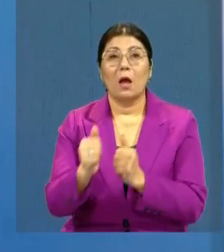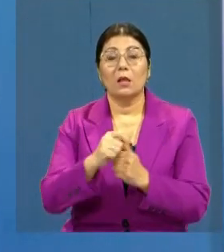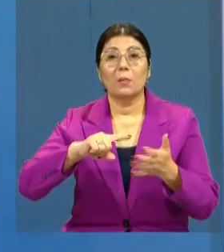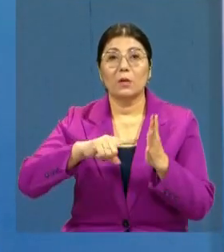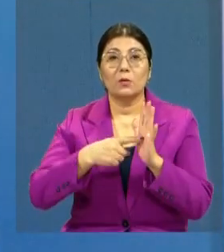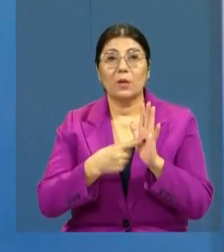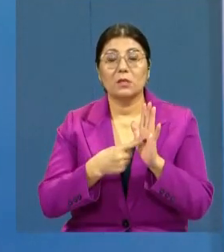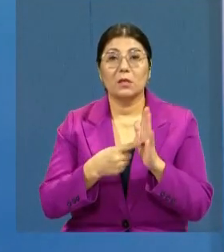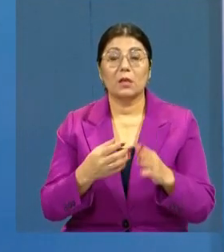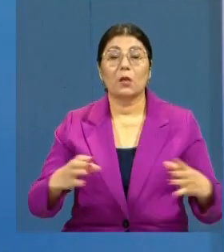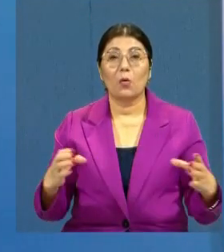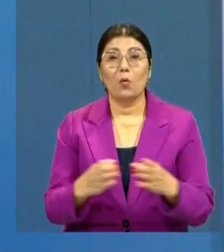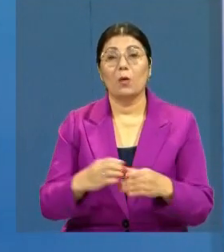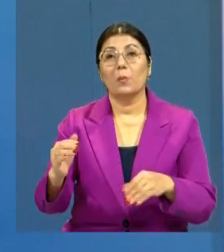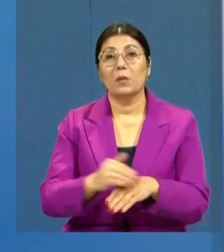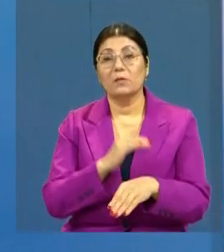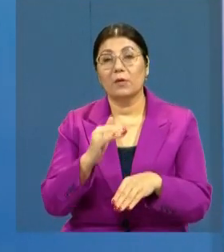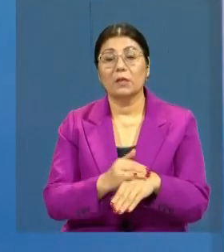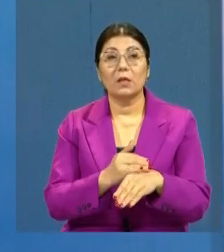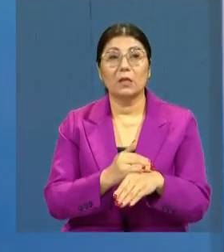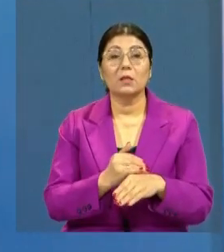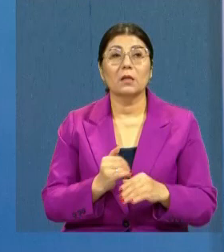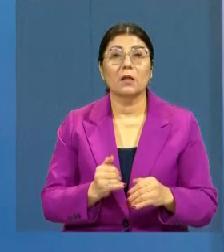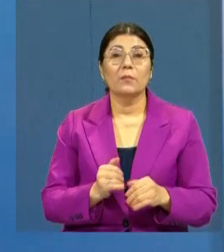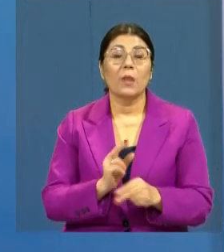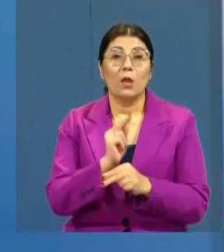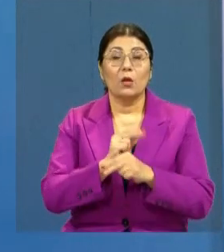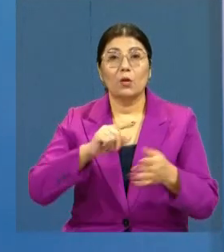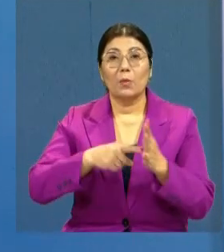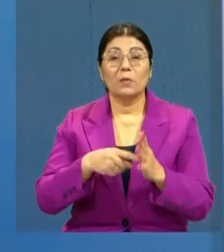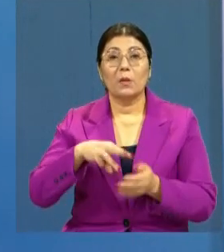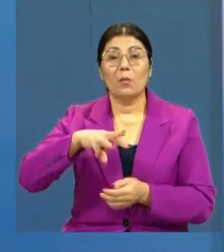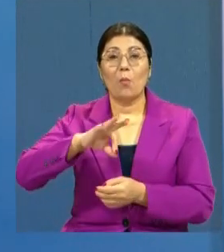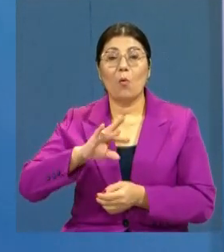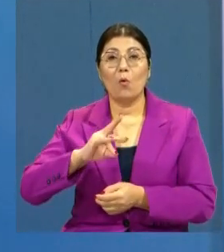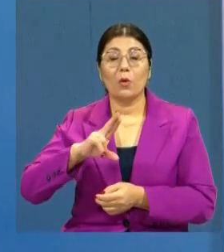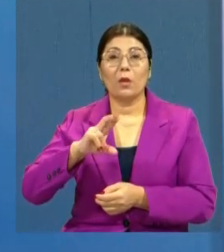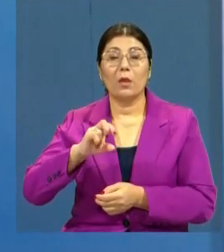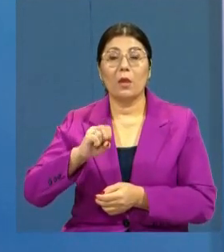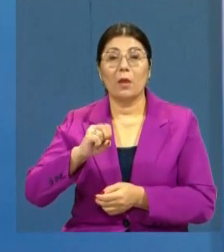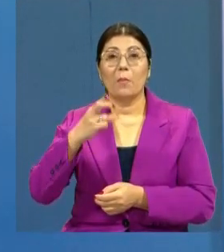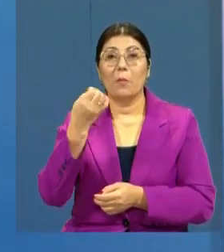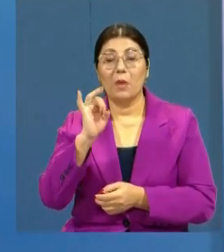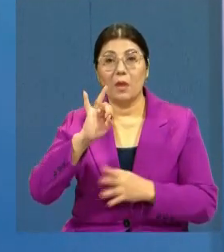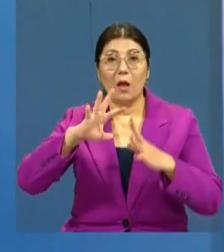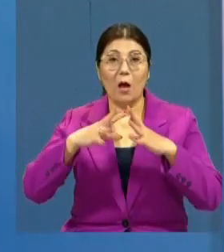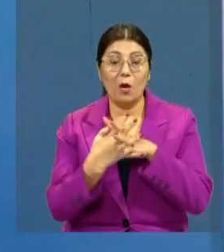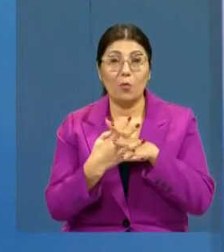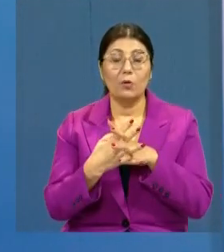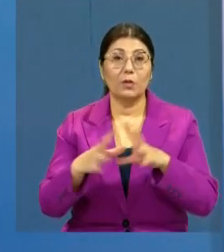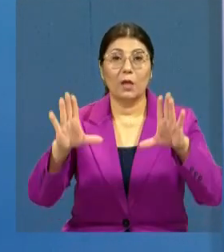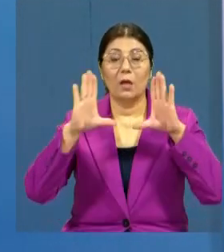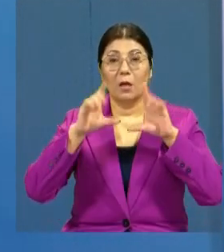қоғамның сол ізгілікке бастау мақсатында біз жаңағы Мөңкебей шалқар ауданында, Мөңкебей ауылының мешітінде, ауылдық мешітінде